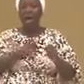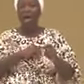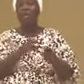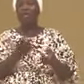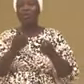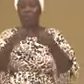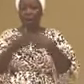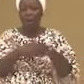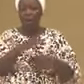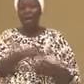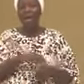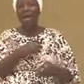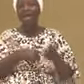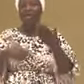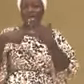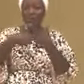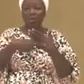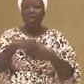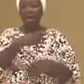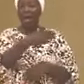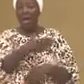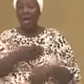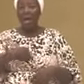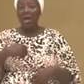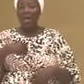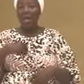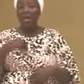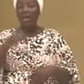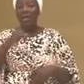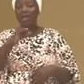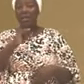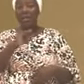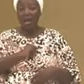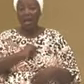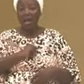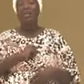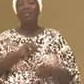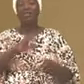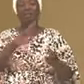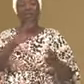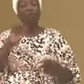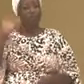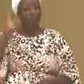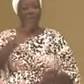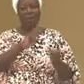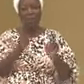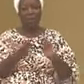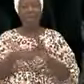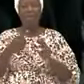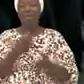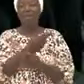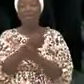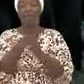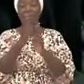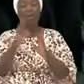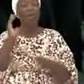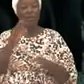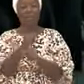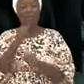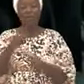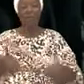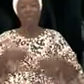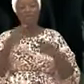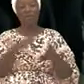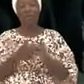je restaure et je me repens le rédempteur prendras ta vie